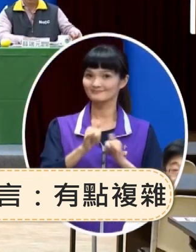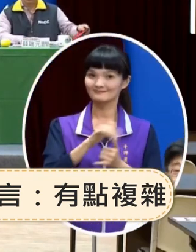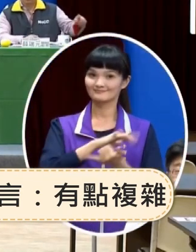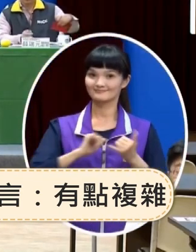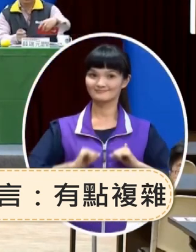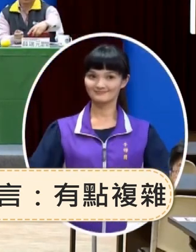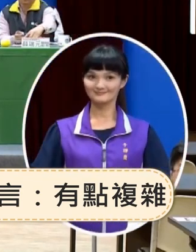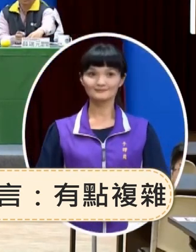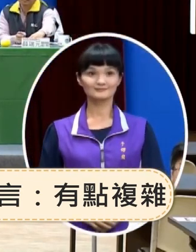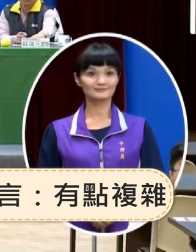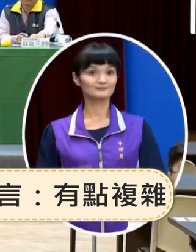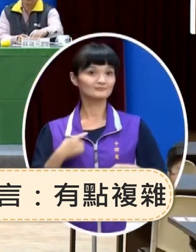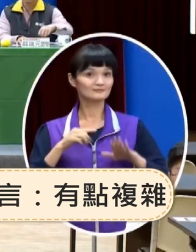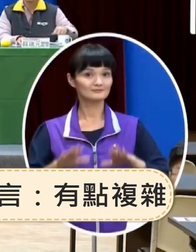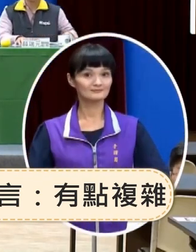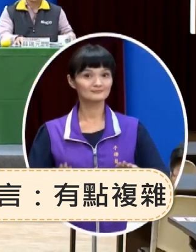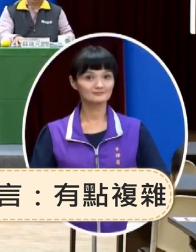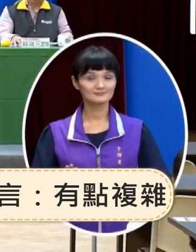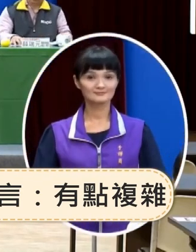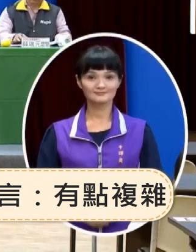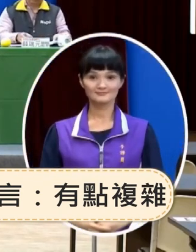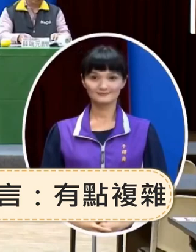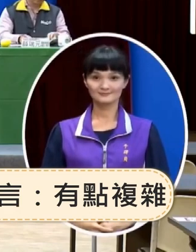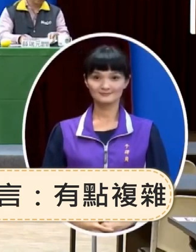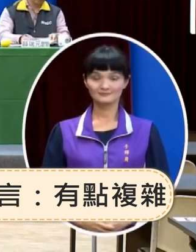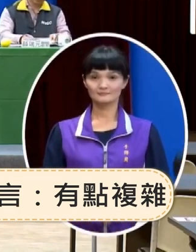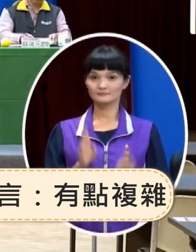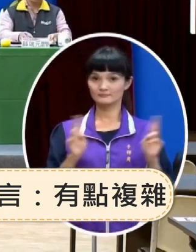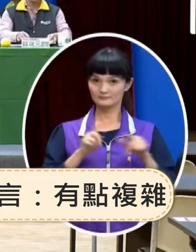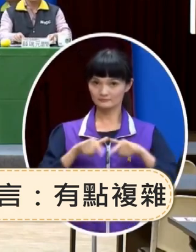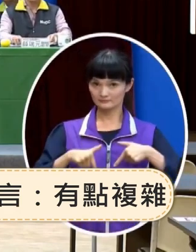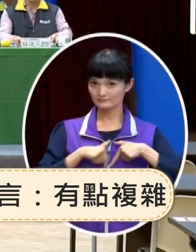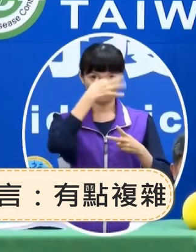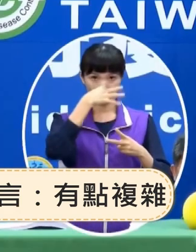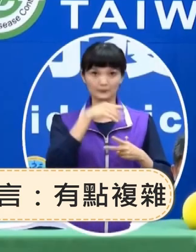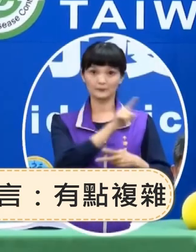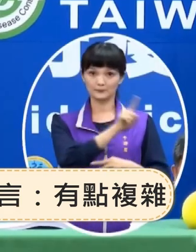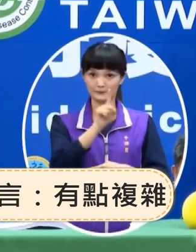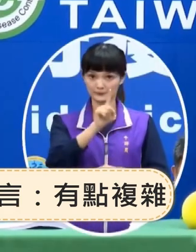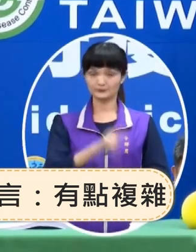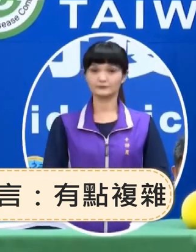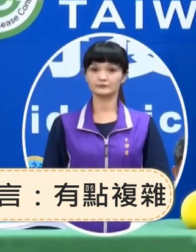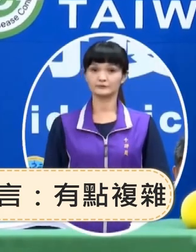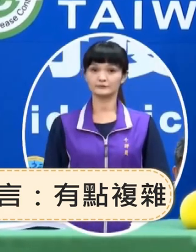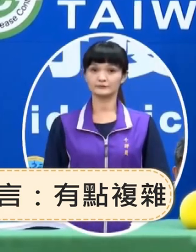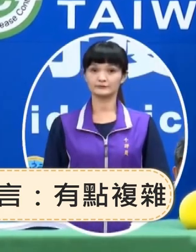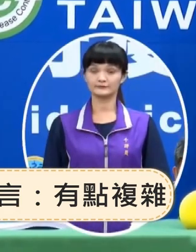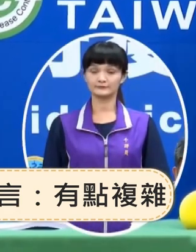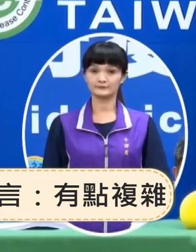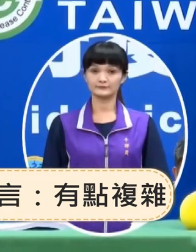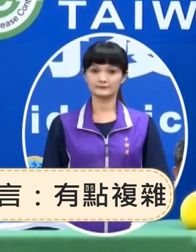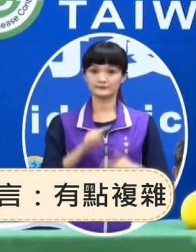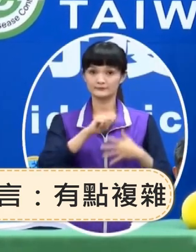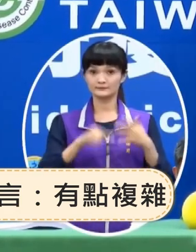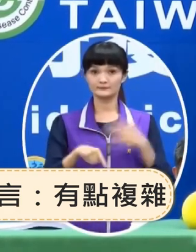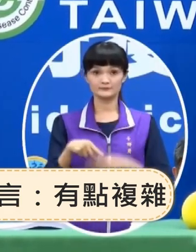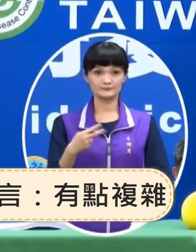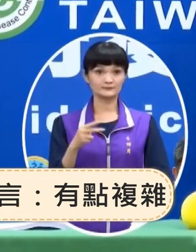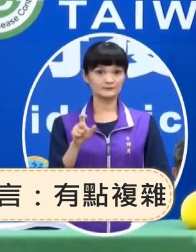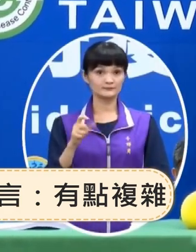一个个案有得复查，因来等下指挥官陈时中带来说明。 那按268